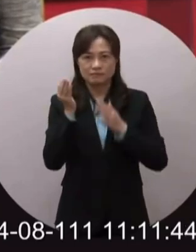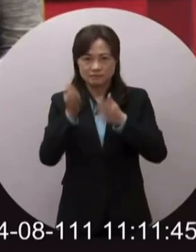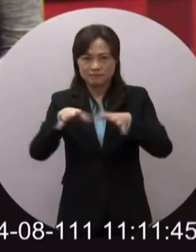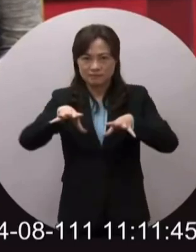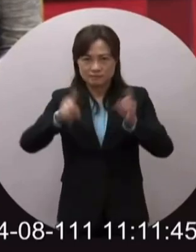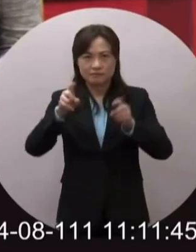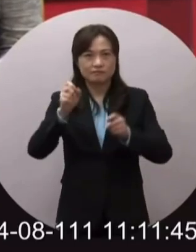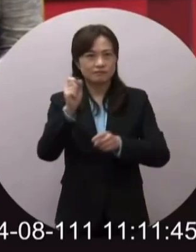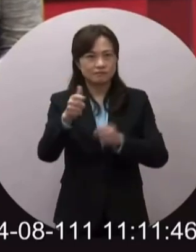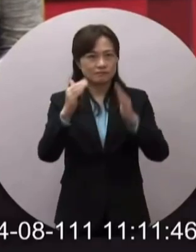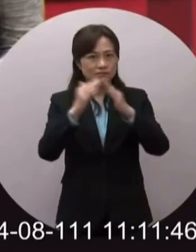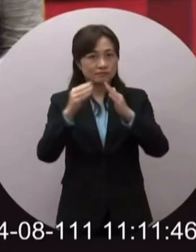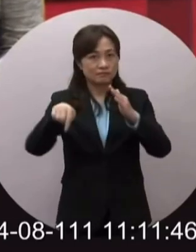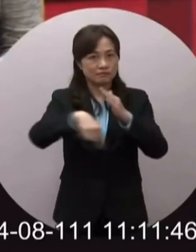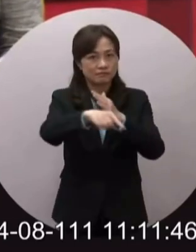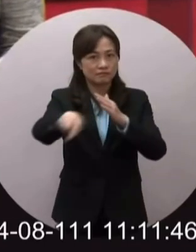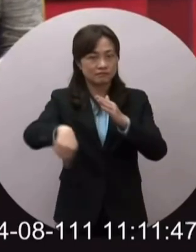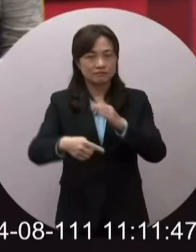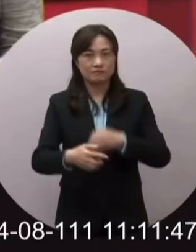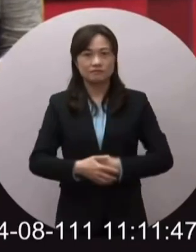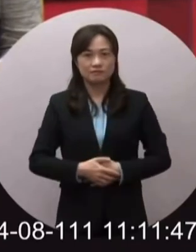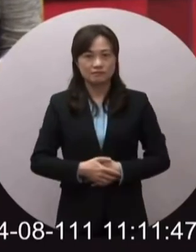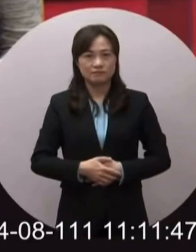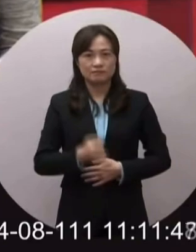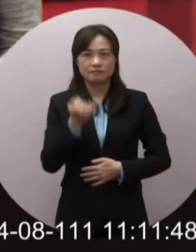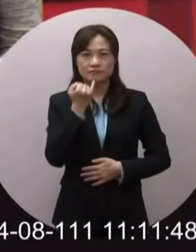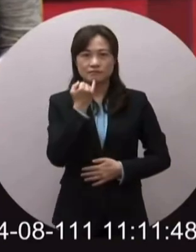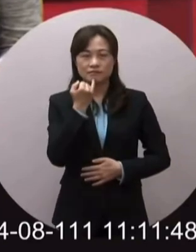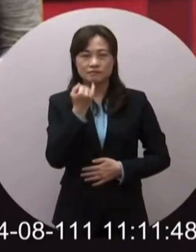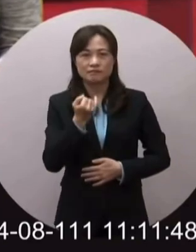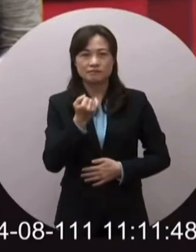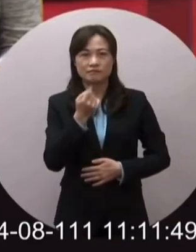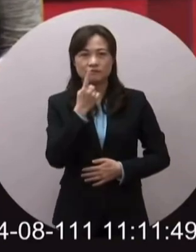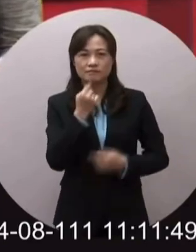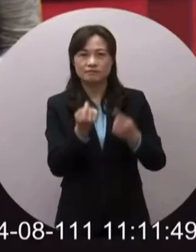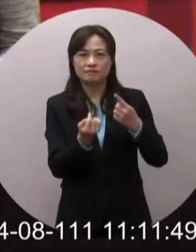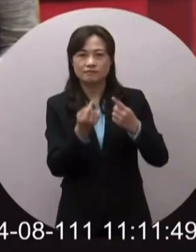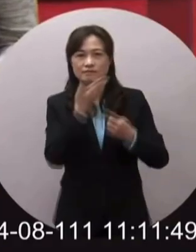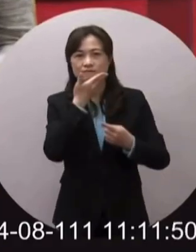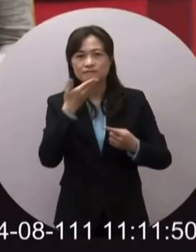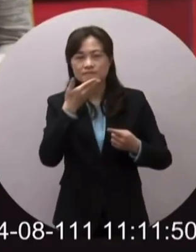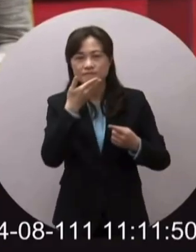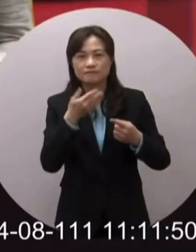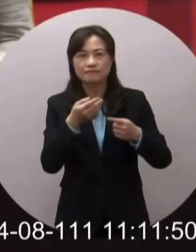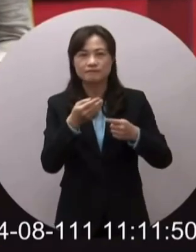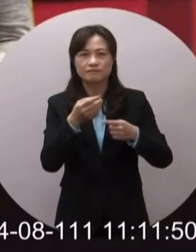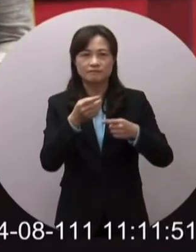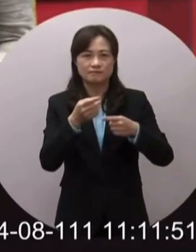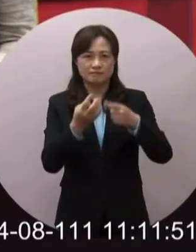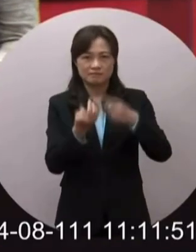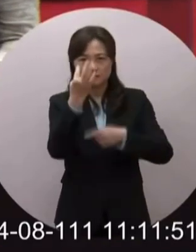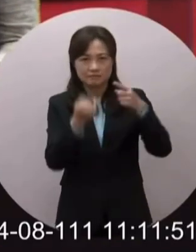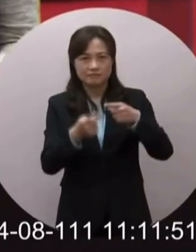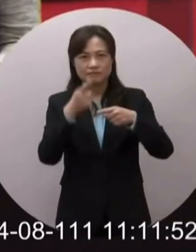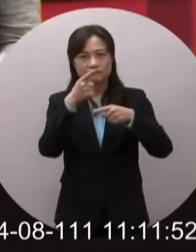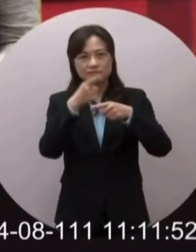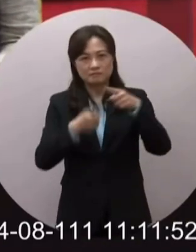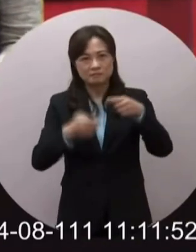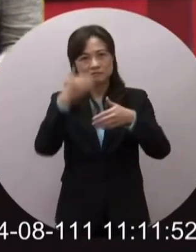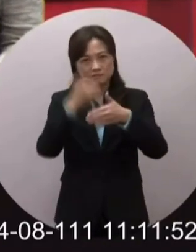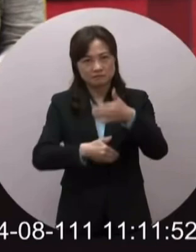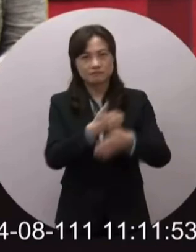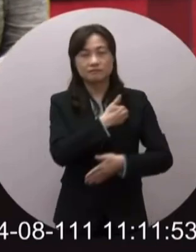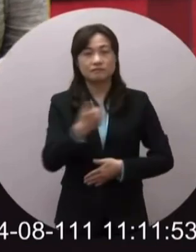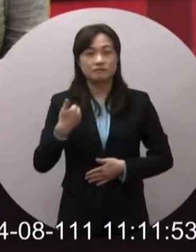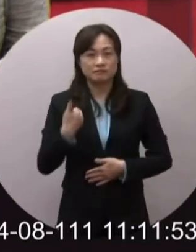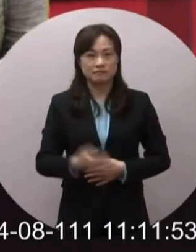啊，也能够给予就是升半息，好减就减半升息。我觉得这可以让首购族，